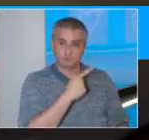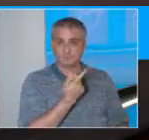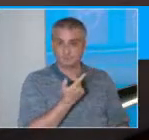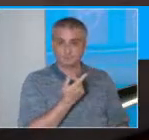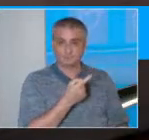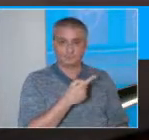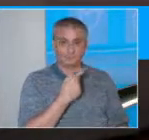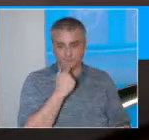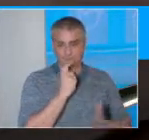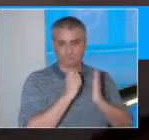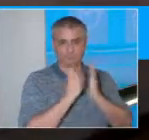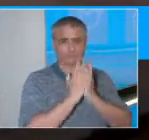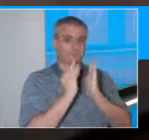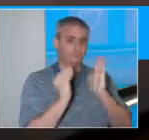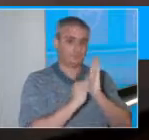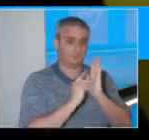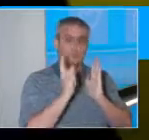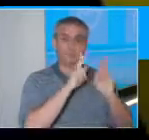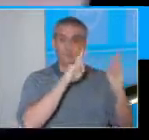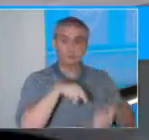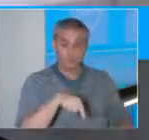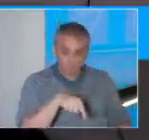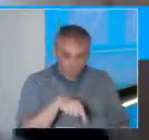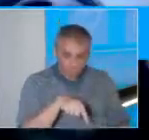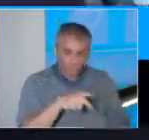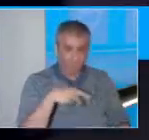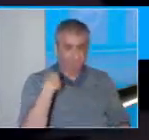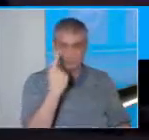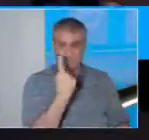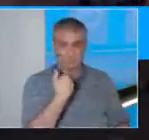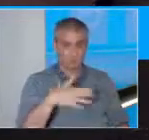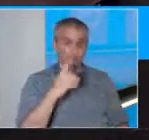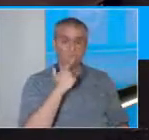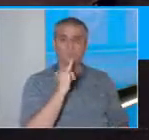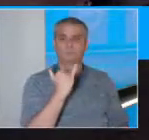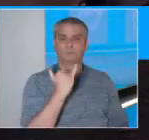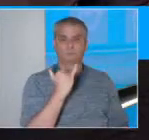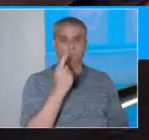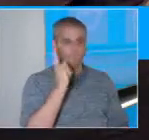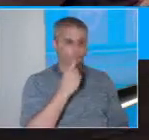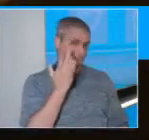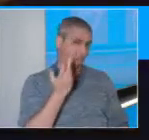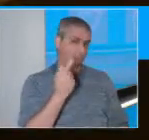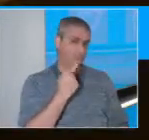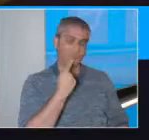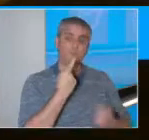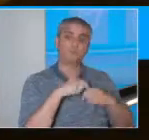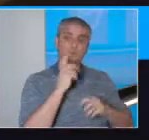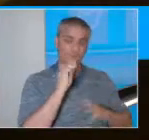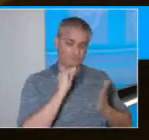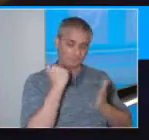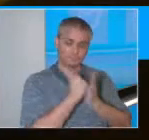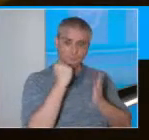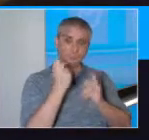ולמעשה התקנות הללו כבר נכנסו לתוקף, כל מי ששב חוזר לבידוד. נכון, וצריך לשים את האצבע שהוועדה אישרה את